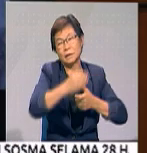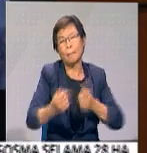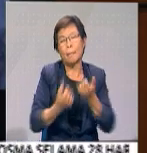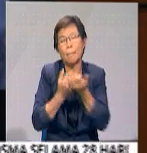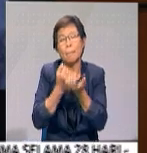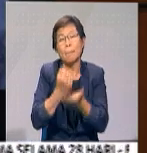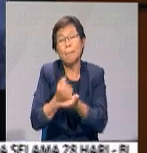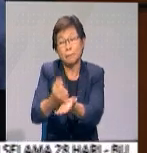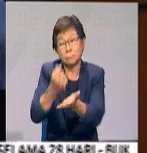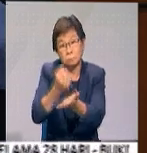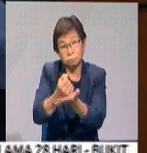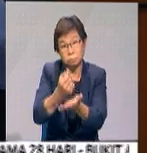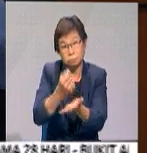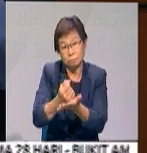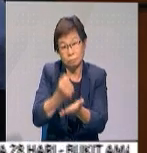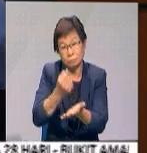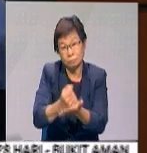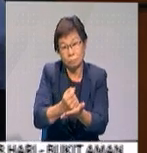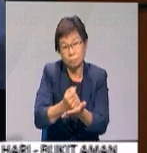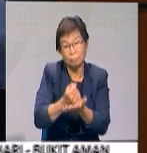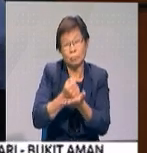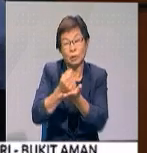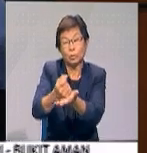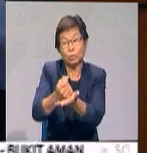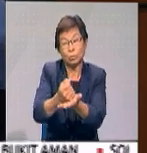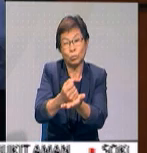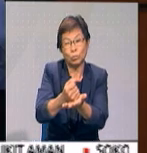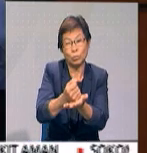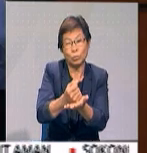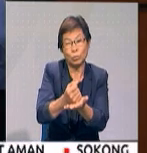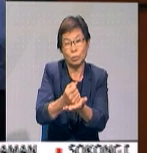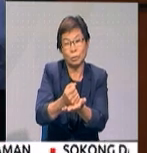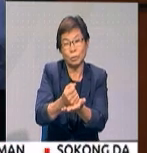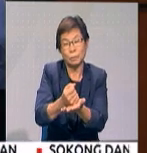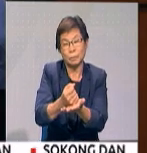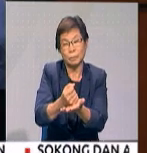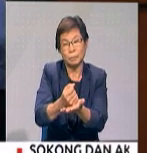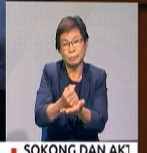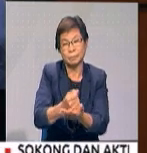membantu mengurangkan lagi jurang antara